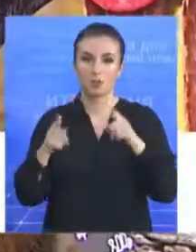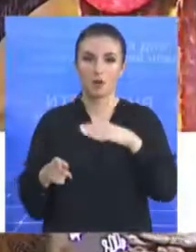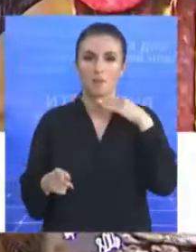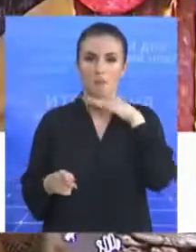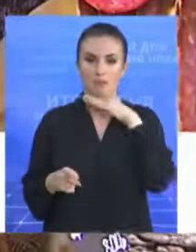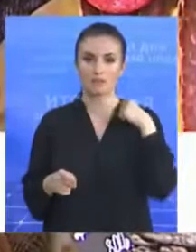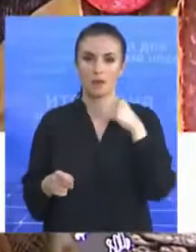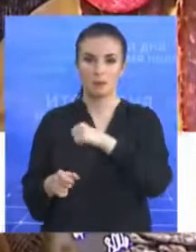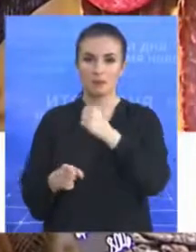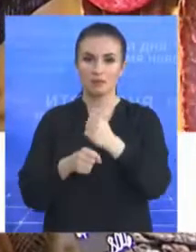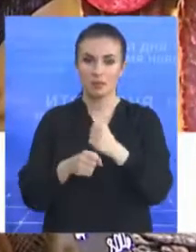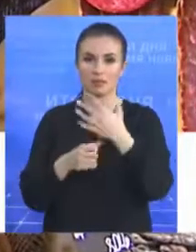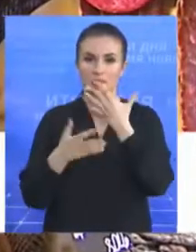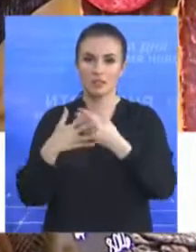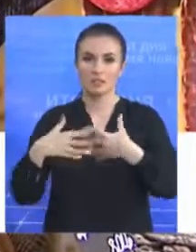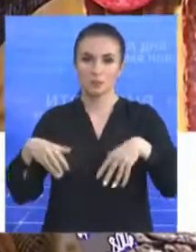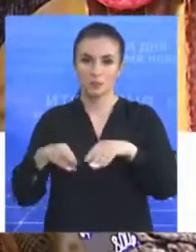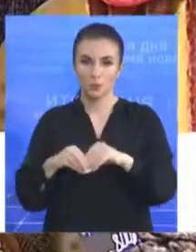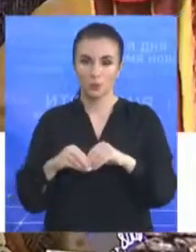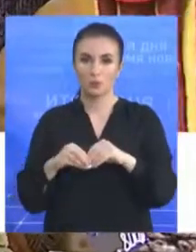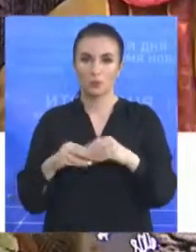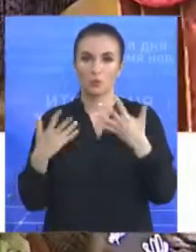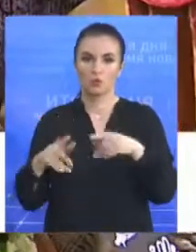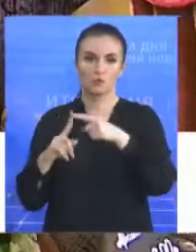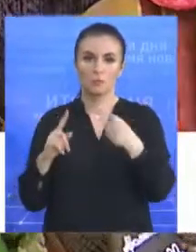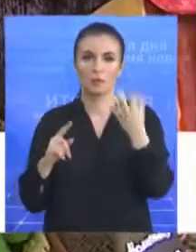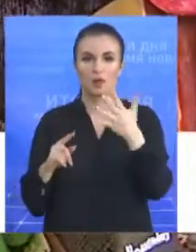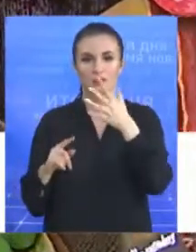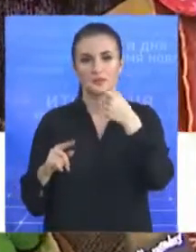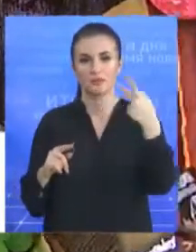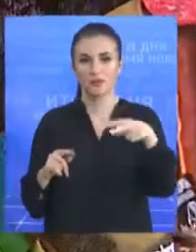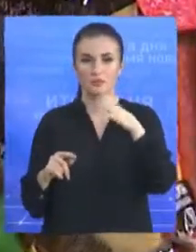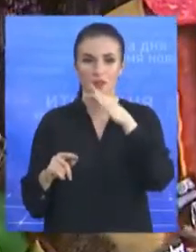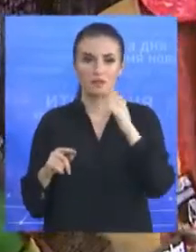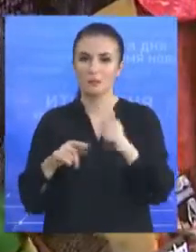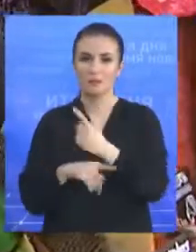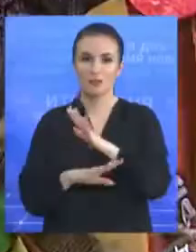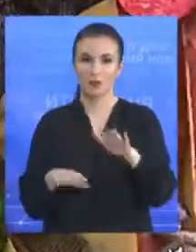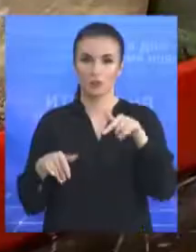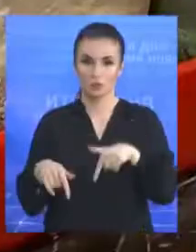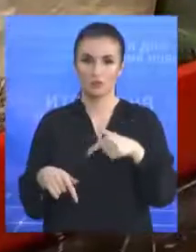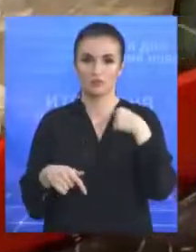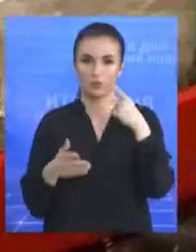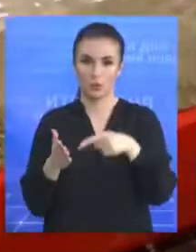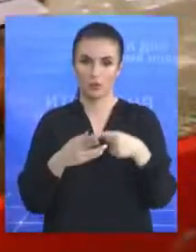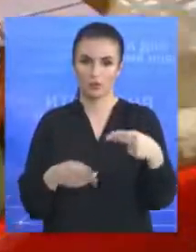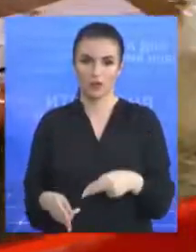мясо. Сам делаем сами, своей семьей. Уже лет 15-20, где-то не первый раз у вас в городе.